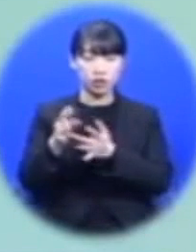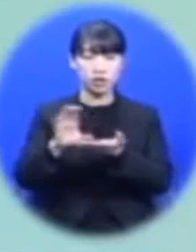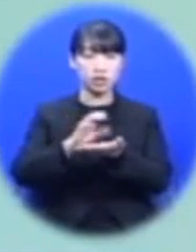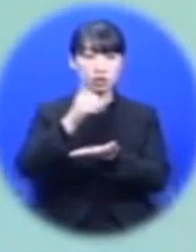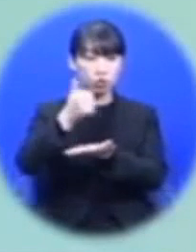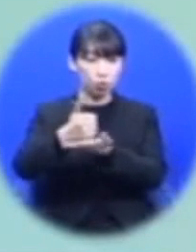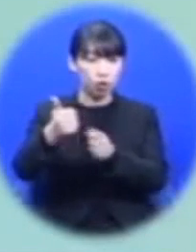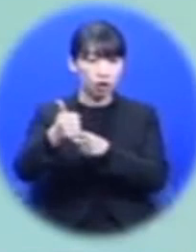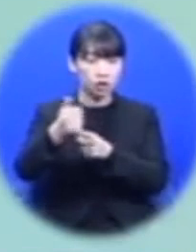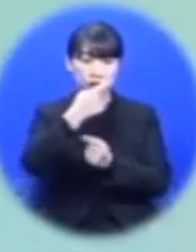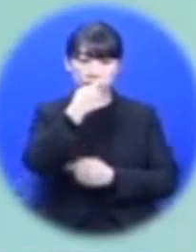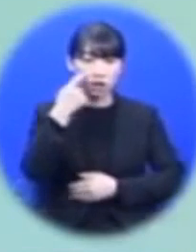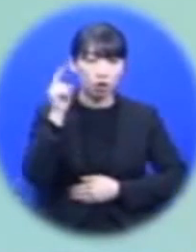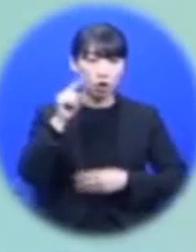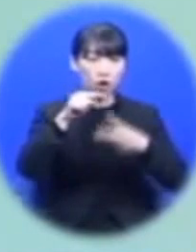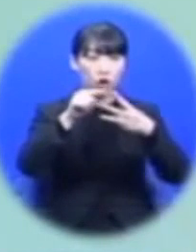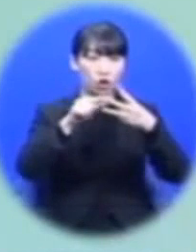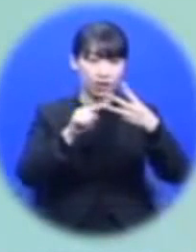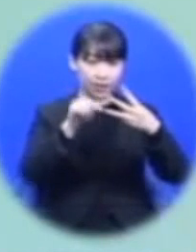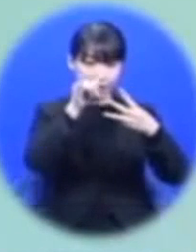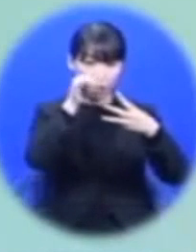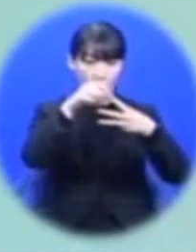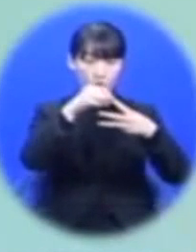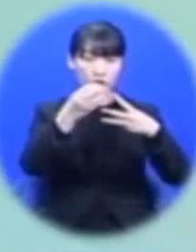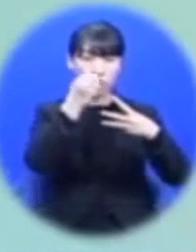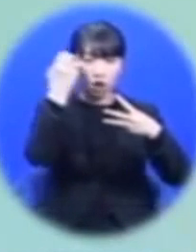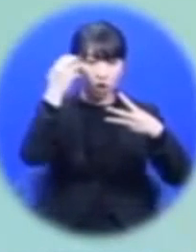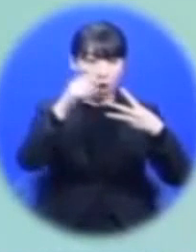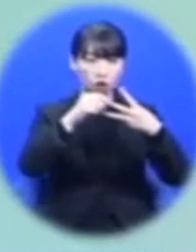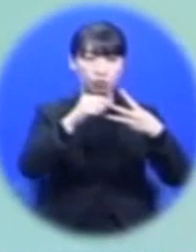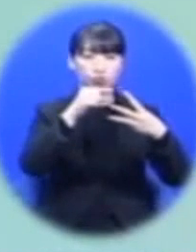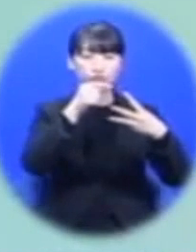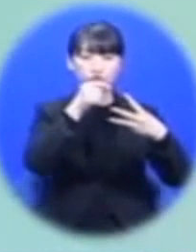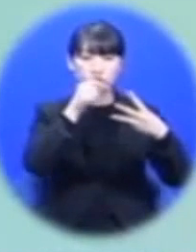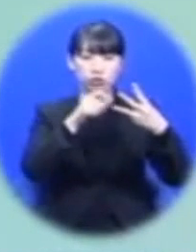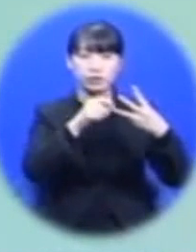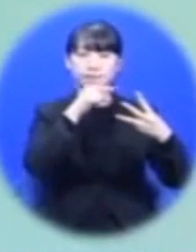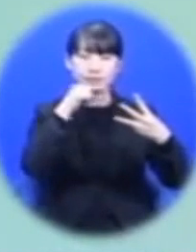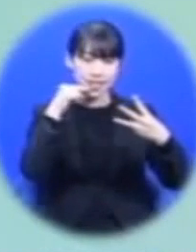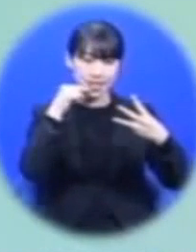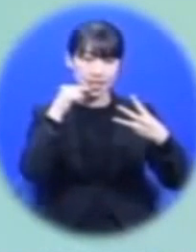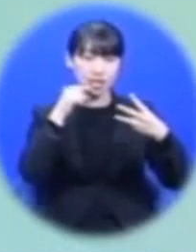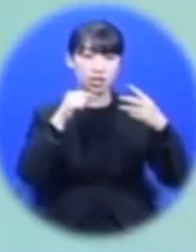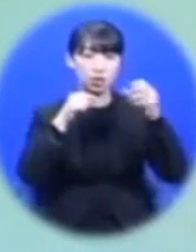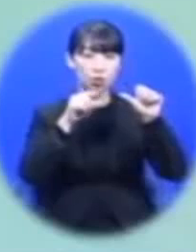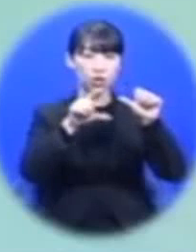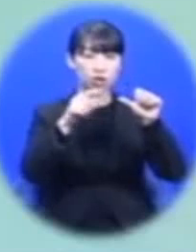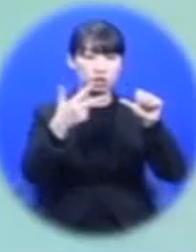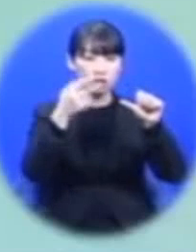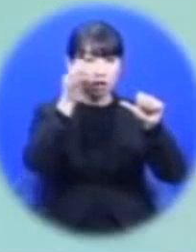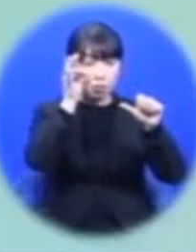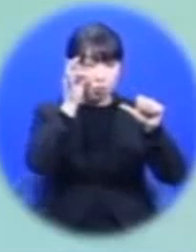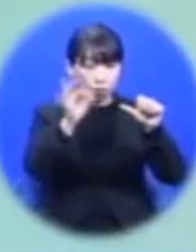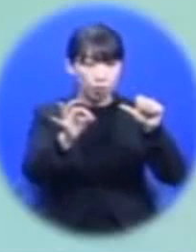거죠 성령님과 물과 피라는 겁니다 7절 말씀에 증언하시는이가